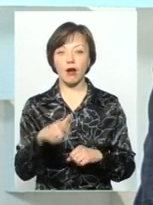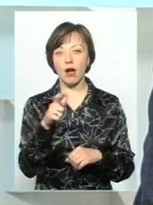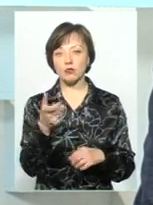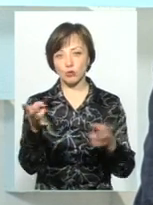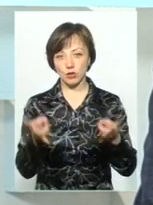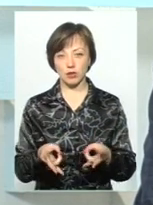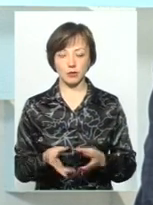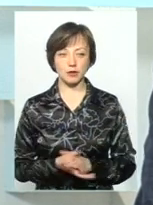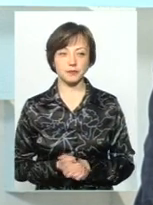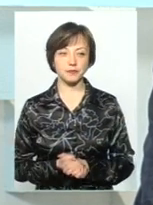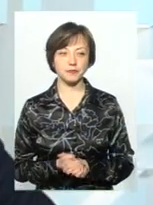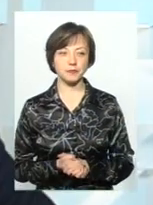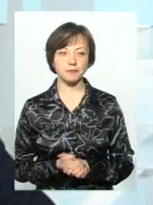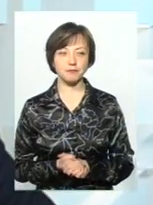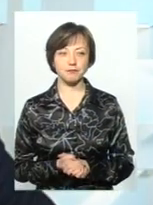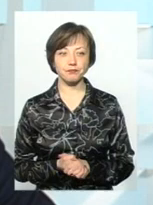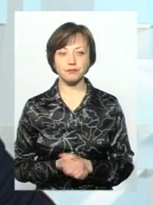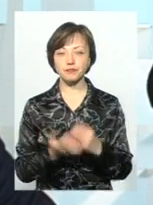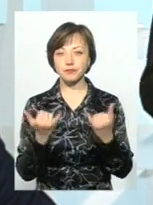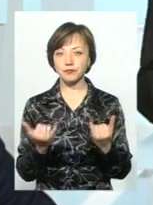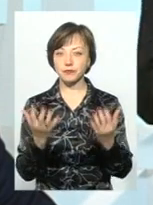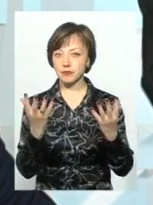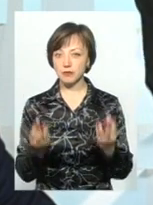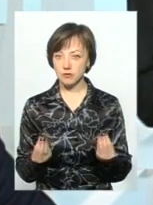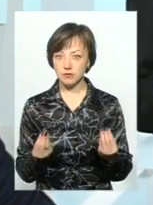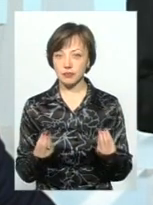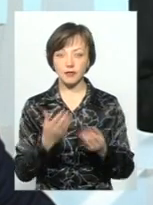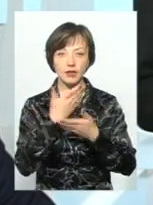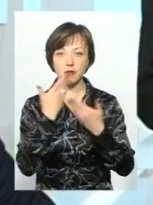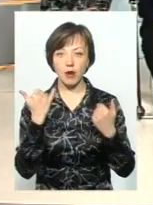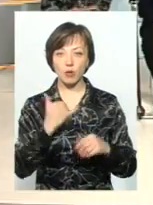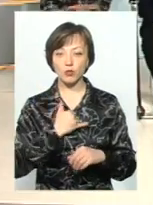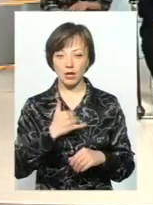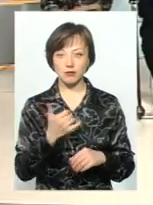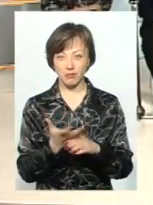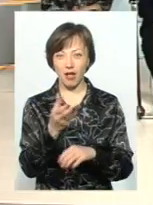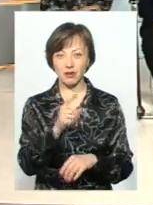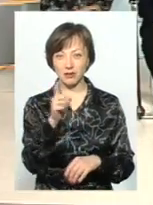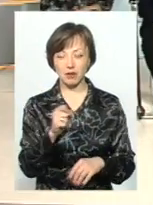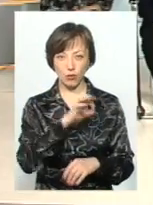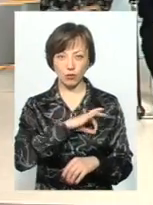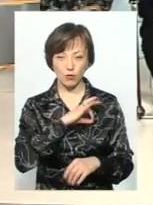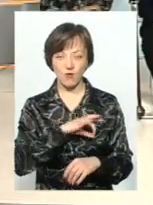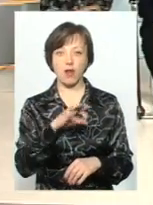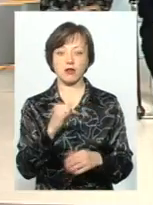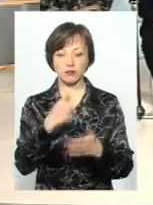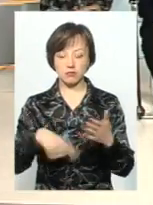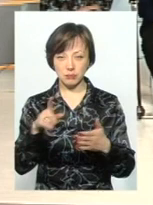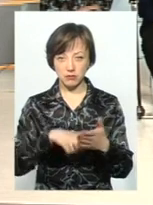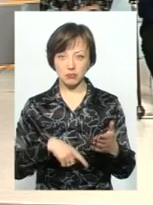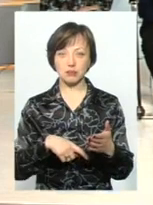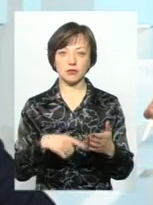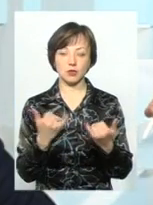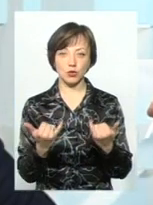який йому необхідний. Але ж дивіться, от на сьогоднішній момент немає у нас абонентської плати, її сьогодні скасували, так і вона і,